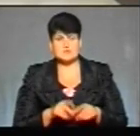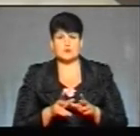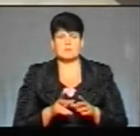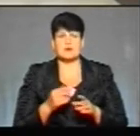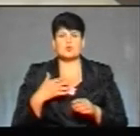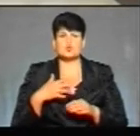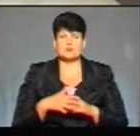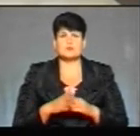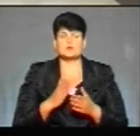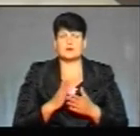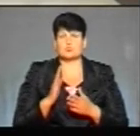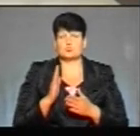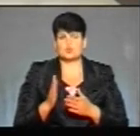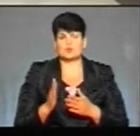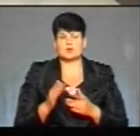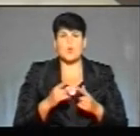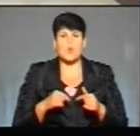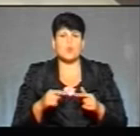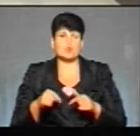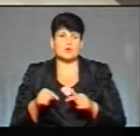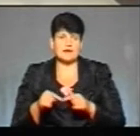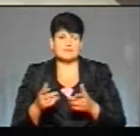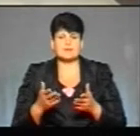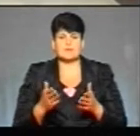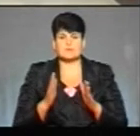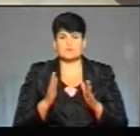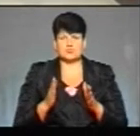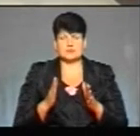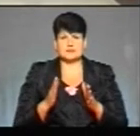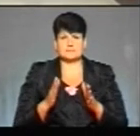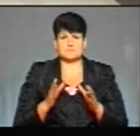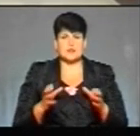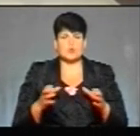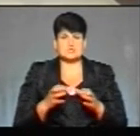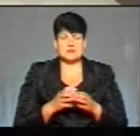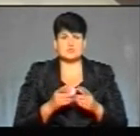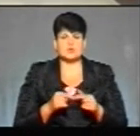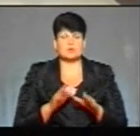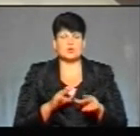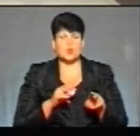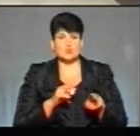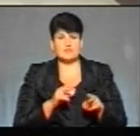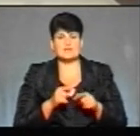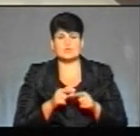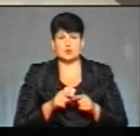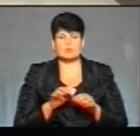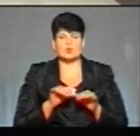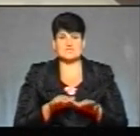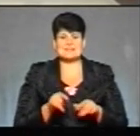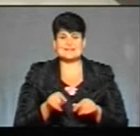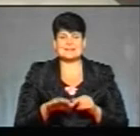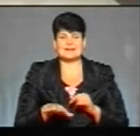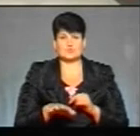бути округи, так, де буде концентрація якогось відповідного органу, так, який буде контролювати той чи інший процес на тій чи іншій